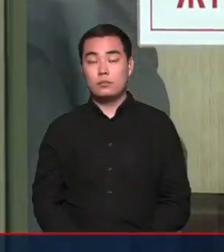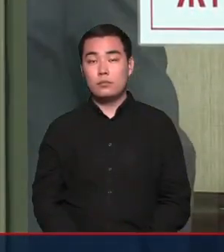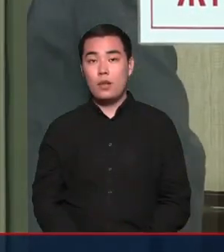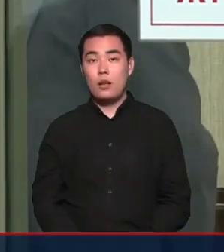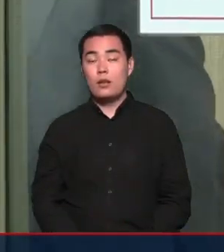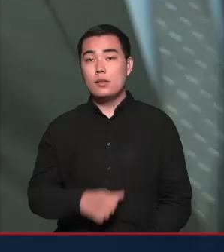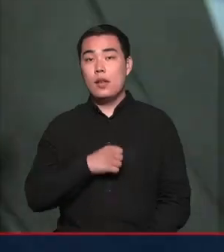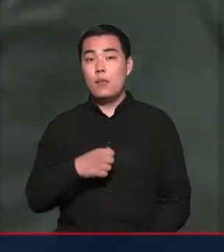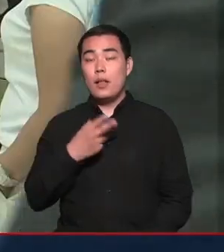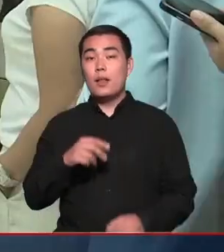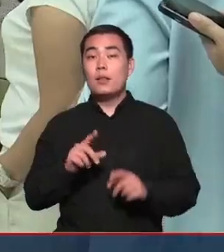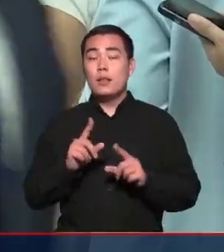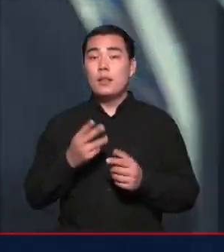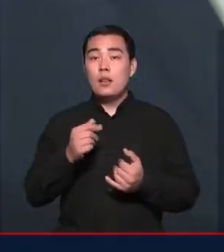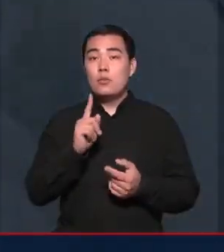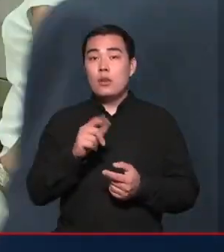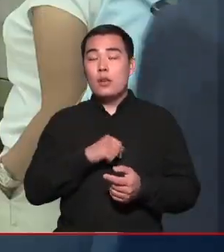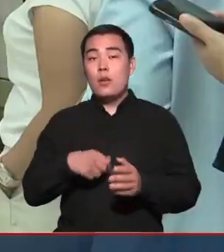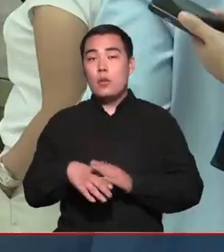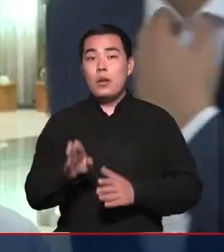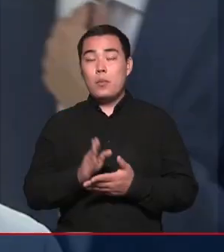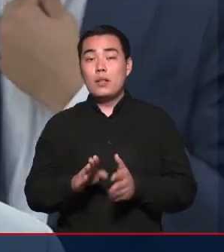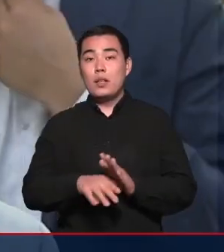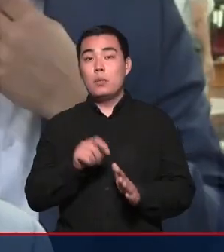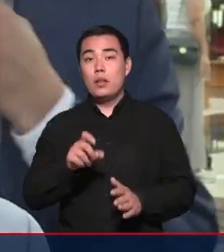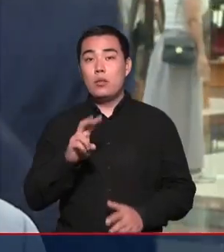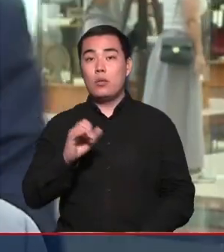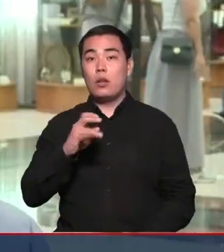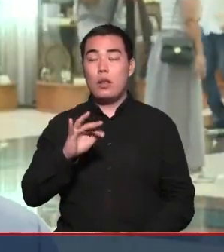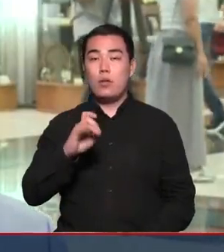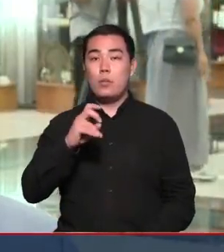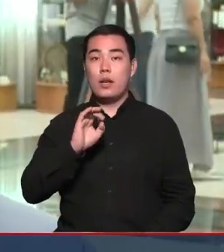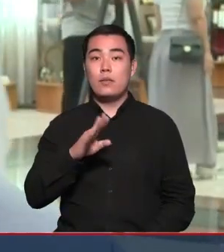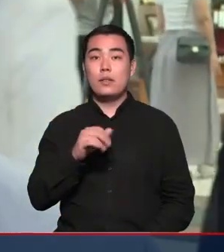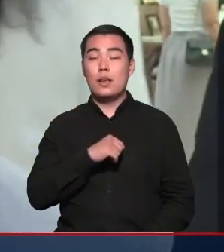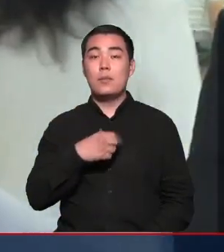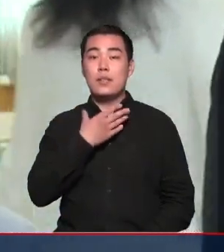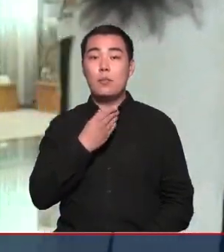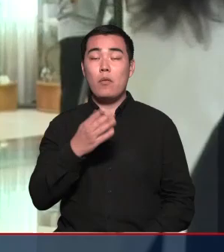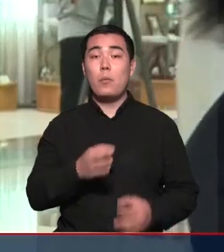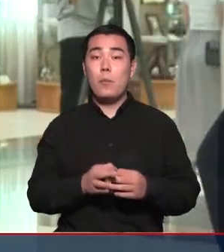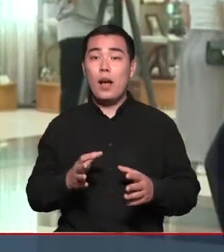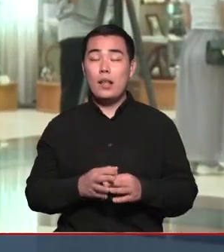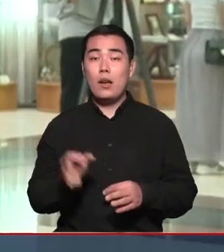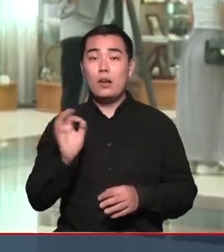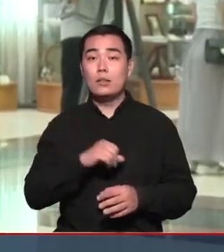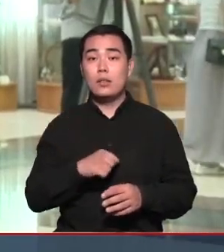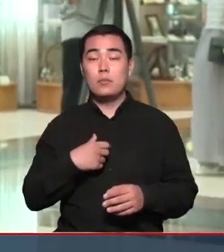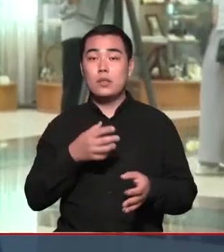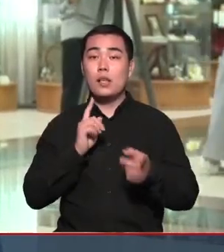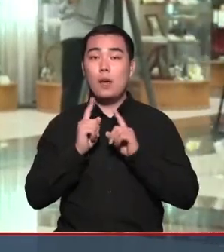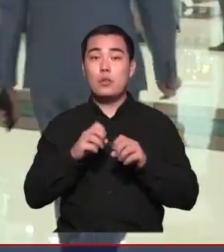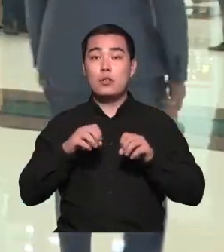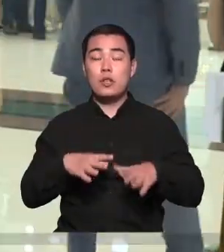Дөп сауал жолдағанмен көп сауал көкейде кетіп барады дейді депутаттар. Нұрлан Әуесбаев Семей ядролық полигонына қатысты мәселесін осы сессияда